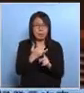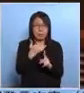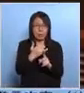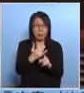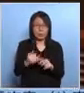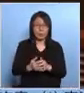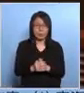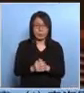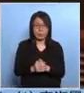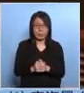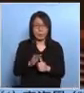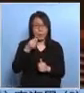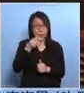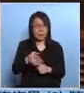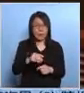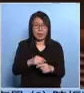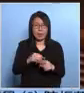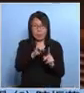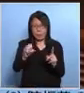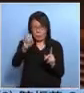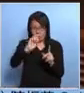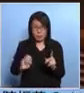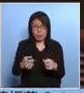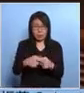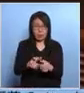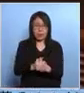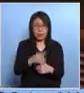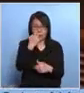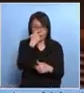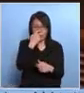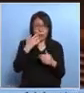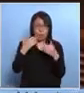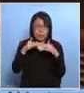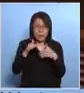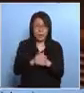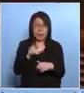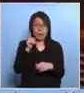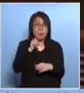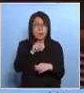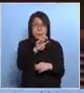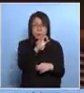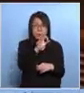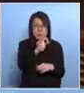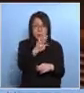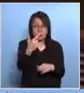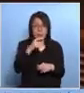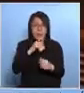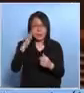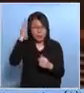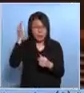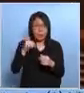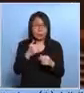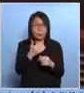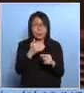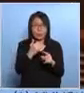16個禮拜可以獲得 100%、啊，英國有薪假就是38個禮拜，頭6個禮拜就90，